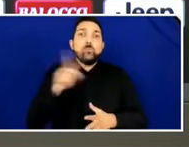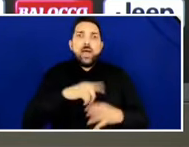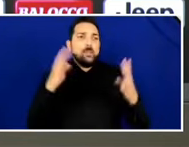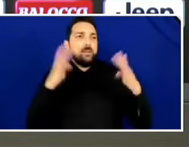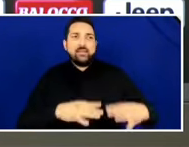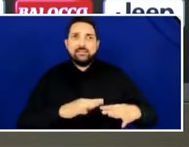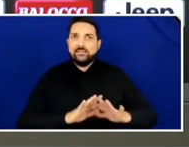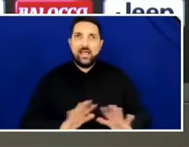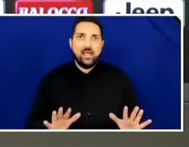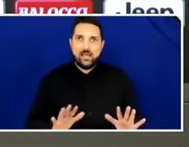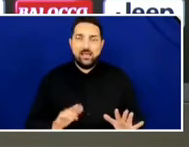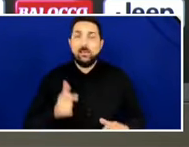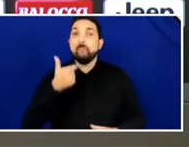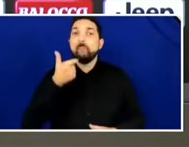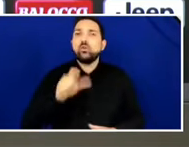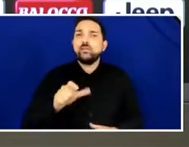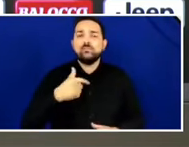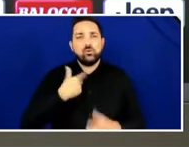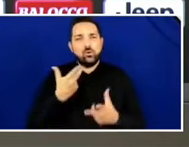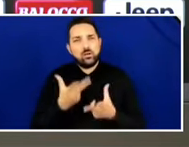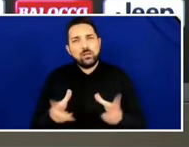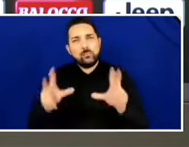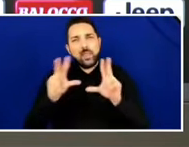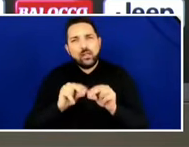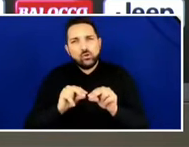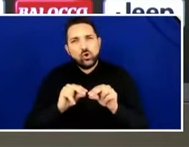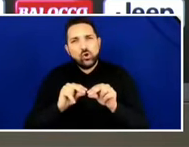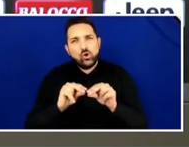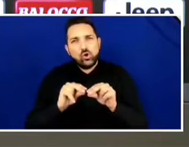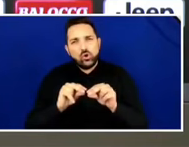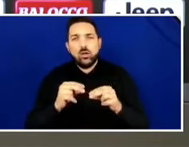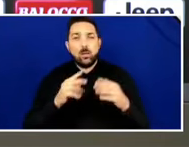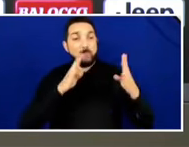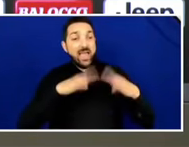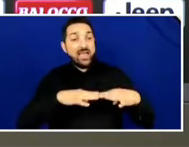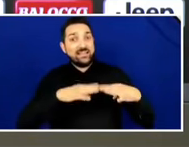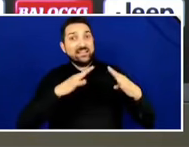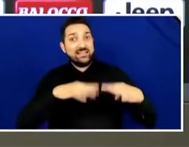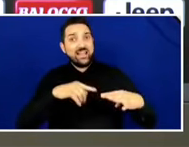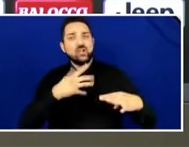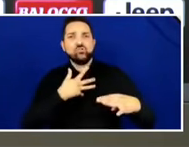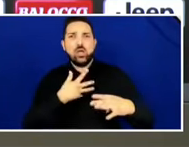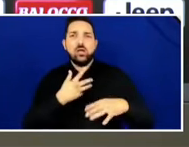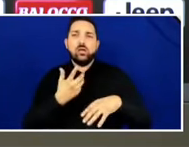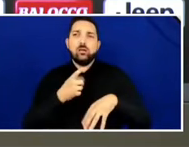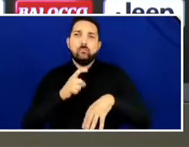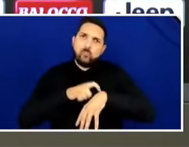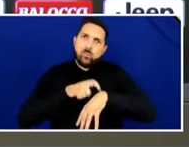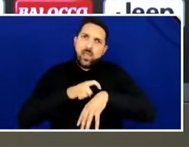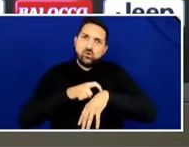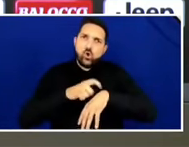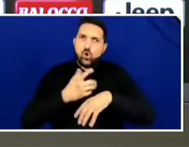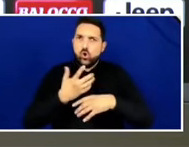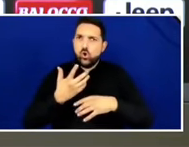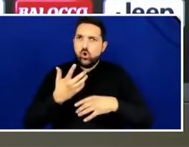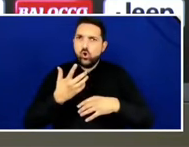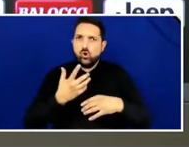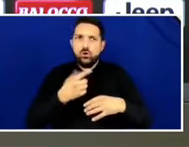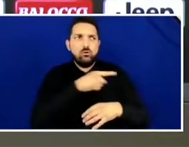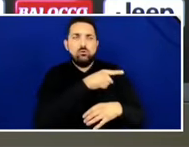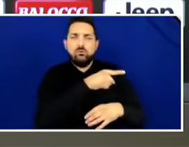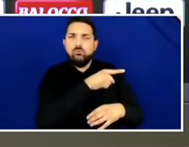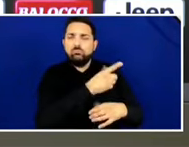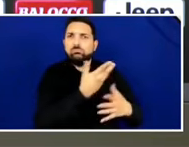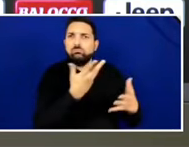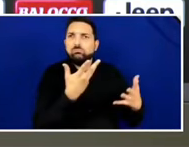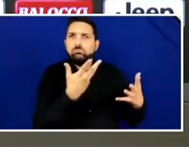perché ripeto normalmente in ogni partita Esistono dei momenti che la squadra avversario la squadra avversaria può stare